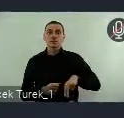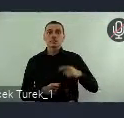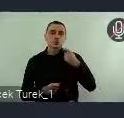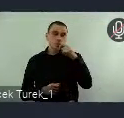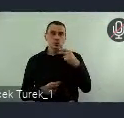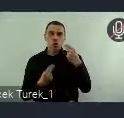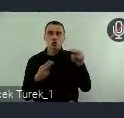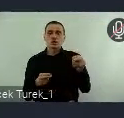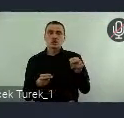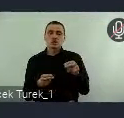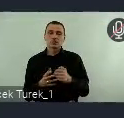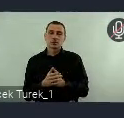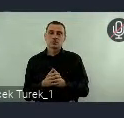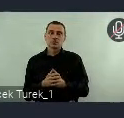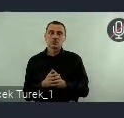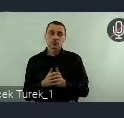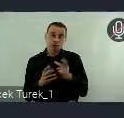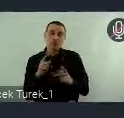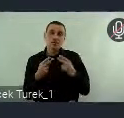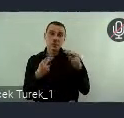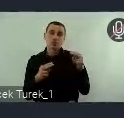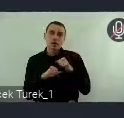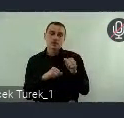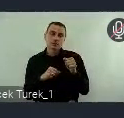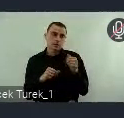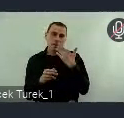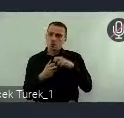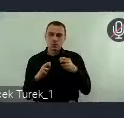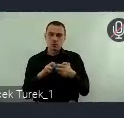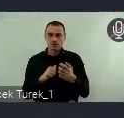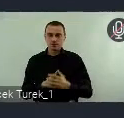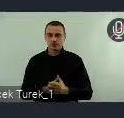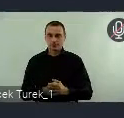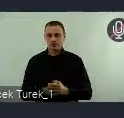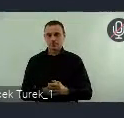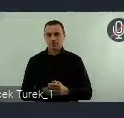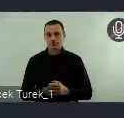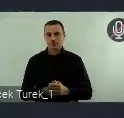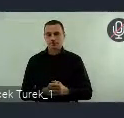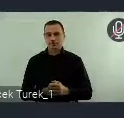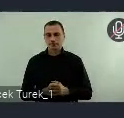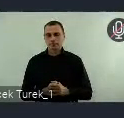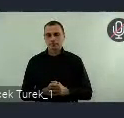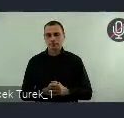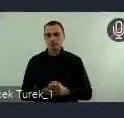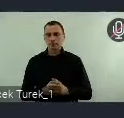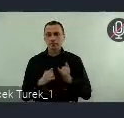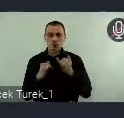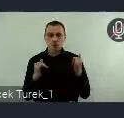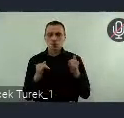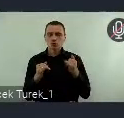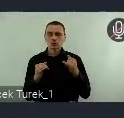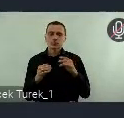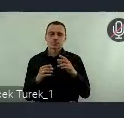no bo się zwroty zdarzają człowiekowi czasami zatem prelekcja na temat patriotyzmu ta organizacja